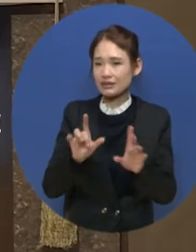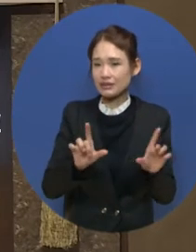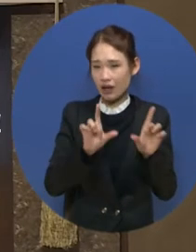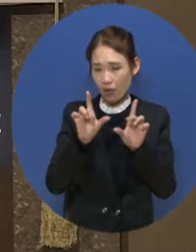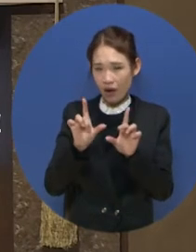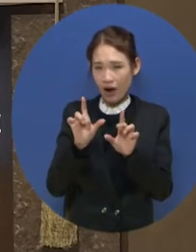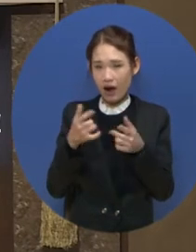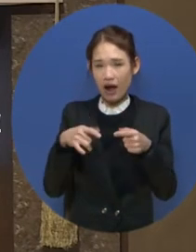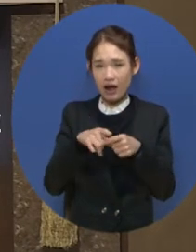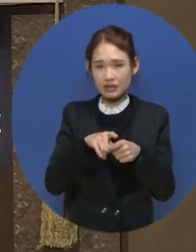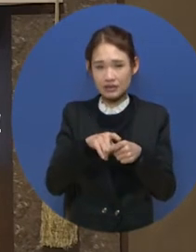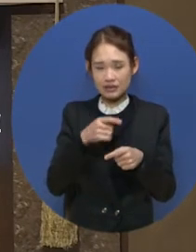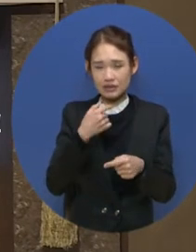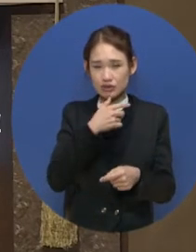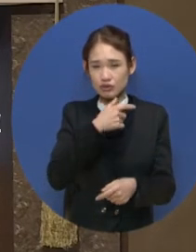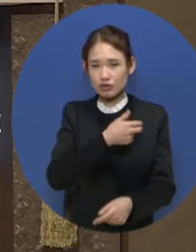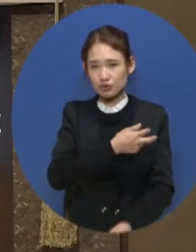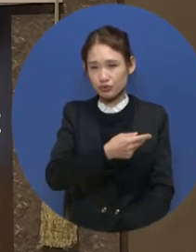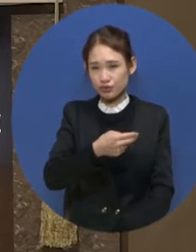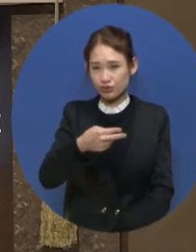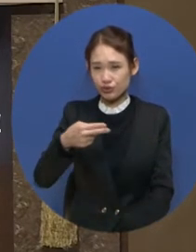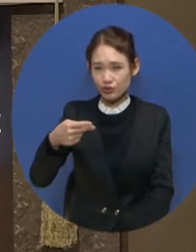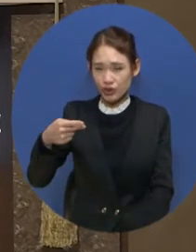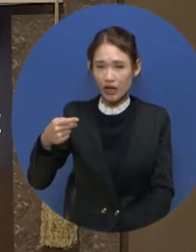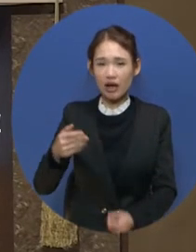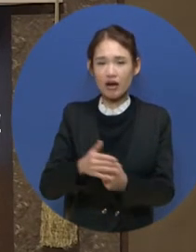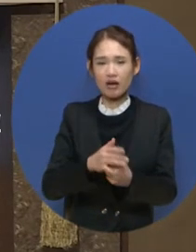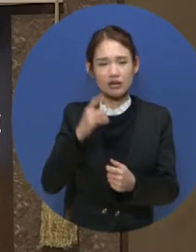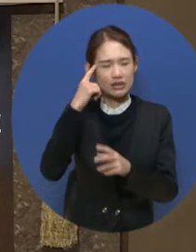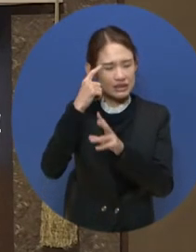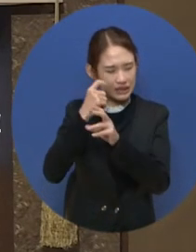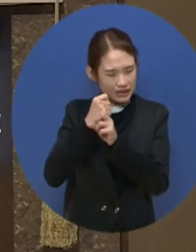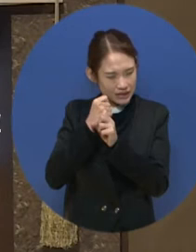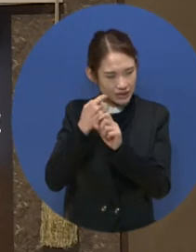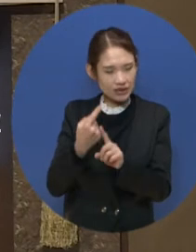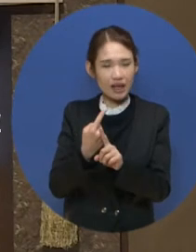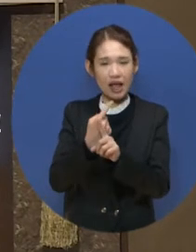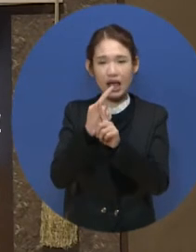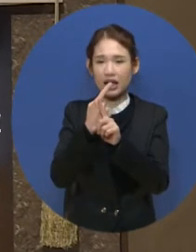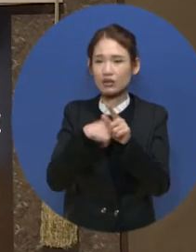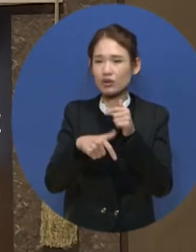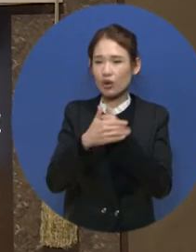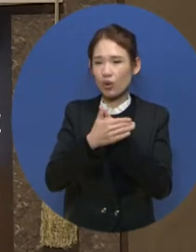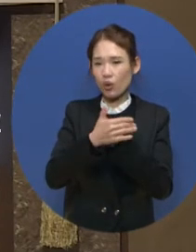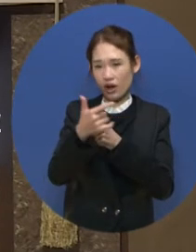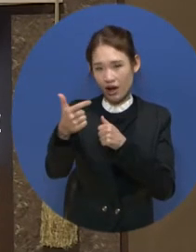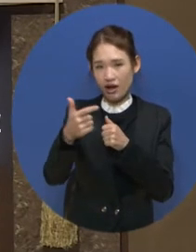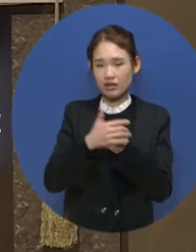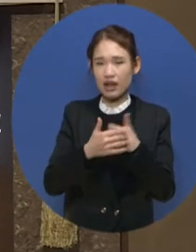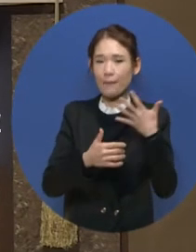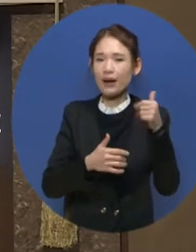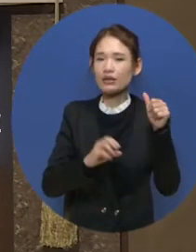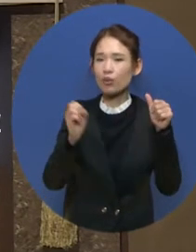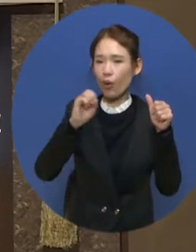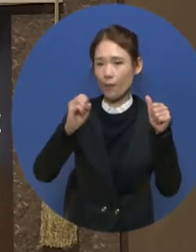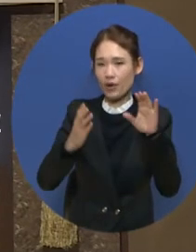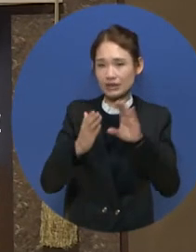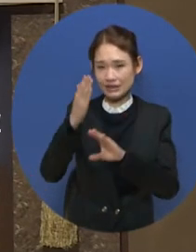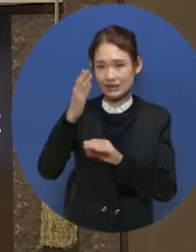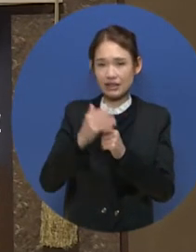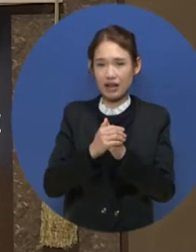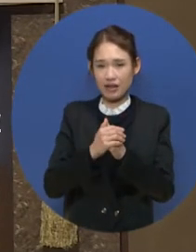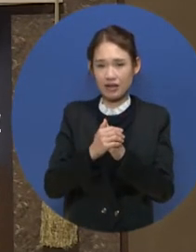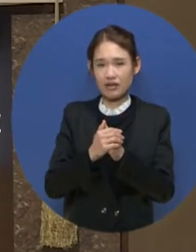훨씬 시기 개선이 되는 경우들이 많이 있어요 그래서 저희 통계로는 85% 이상이 어 이런